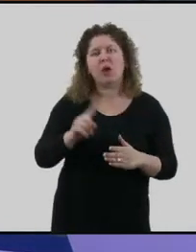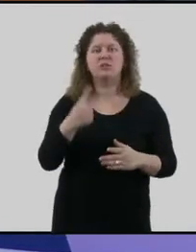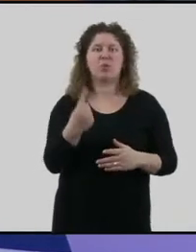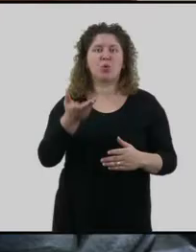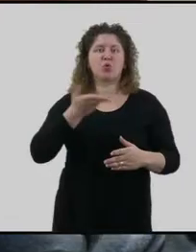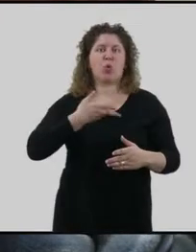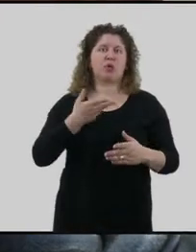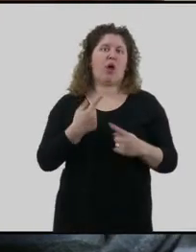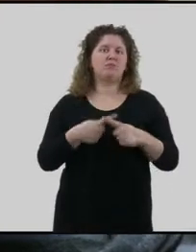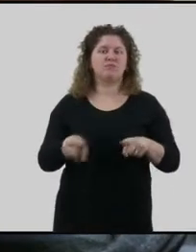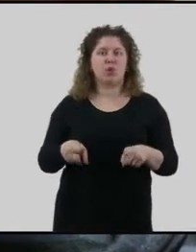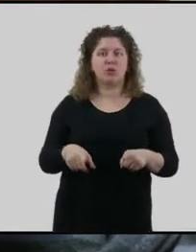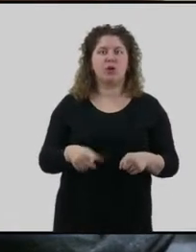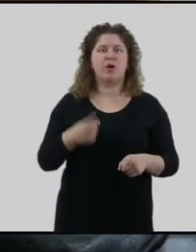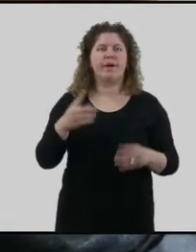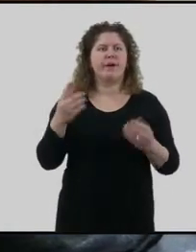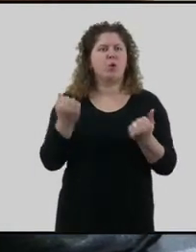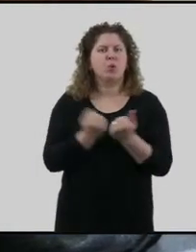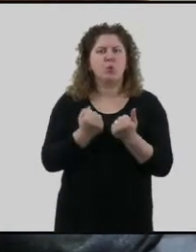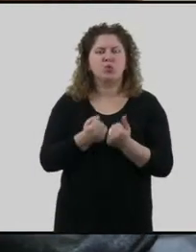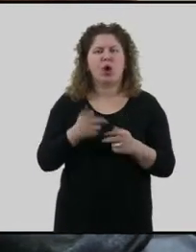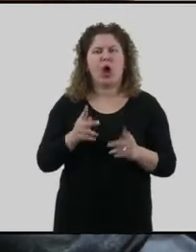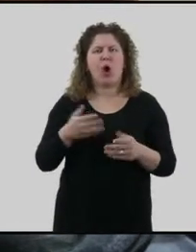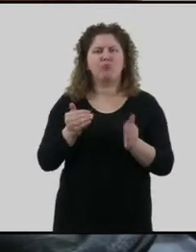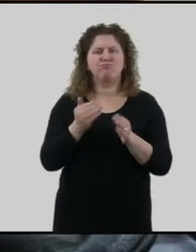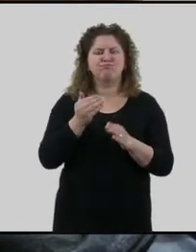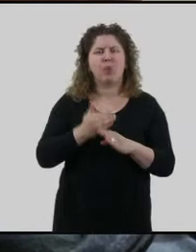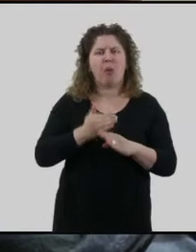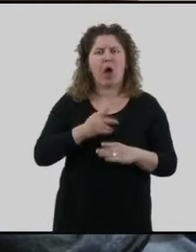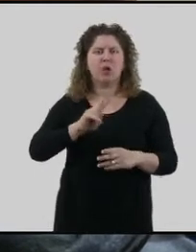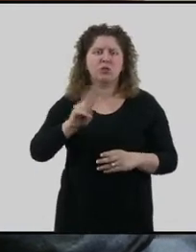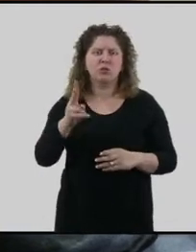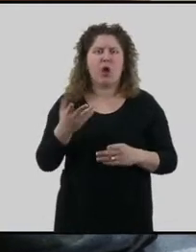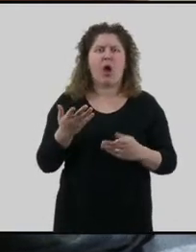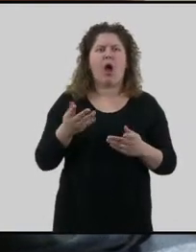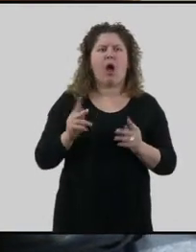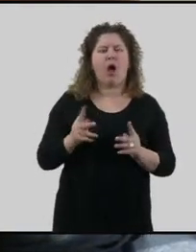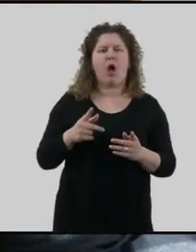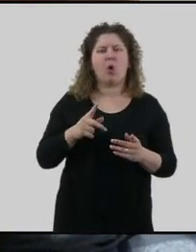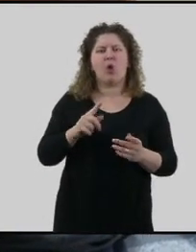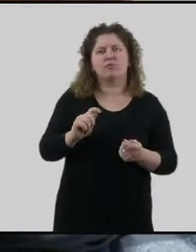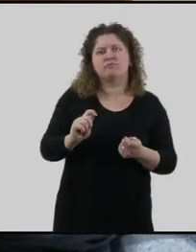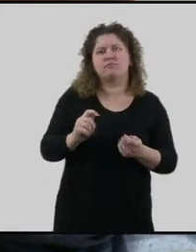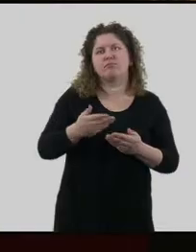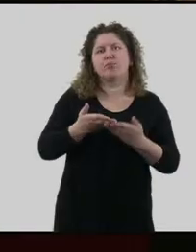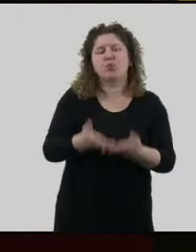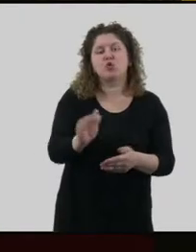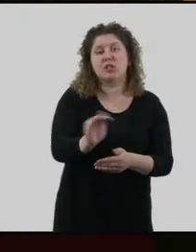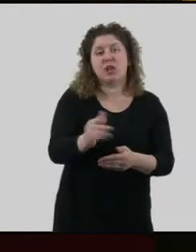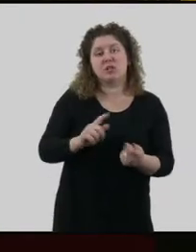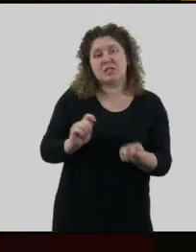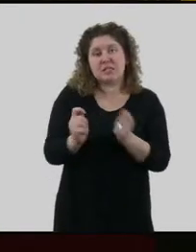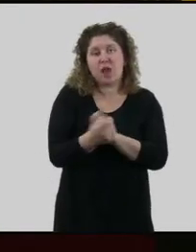i licence. Uče kako pomagati drugima, kako djetetu pružiti obitelj, zamjensku obitelj,